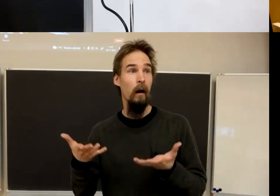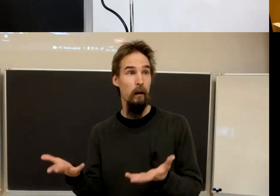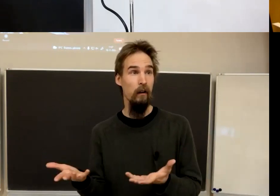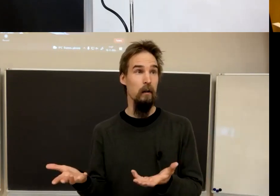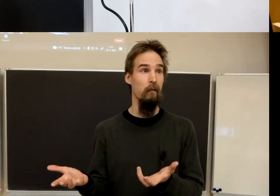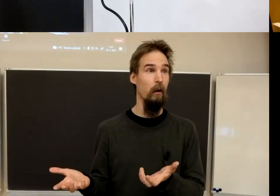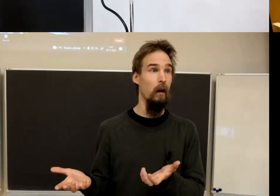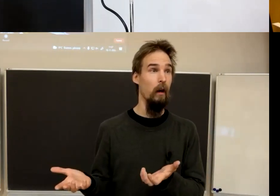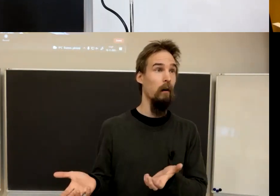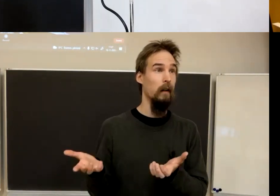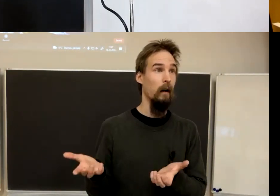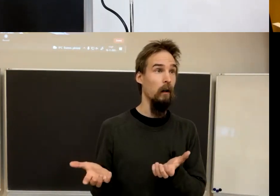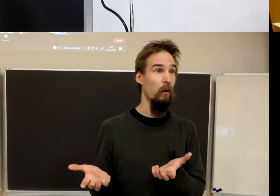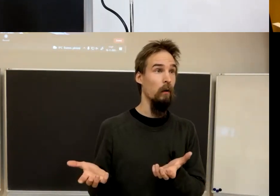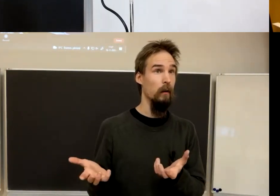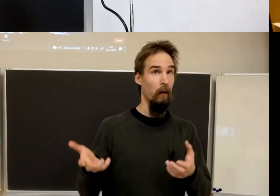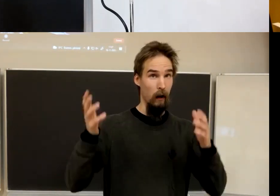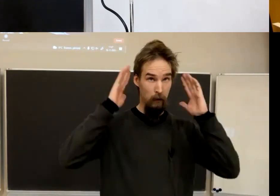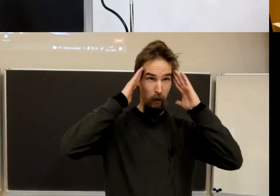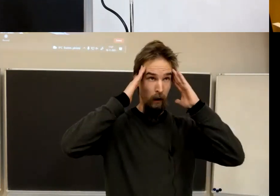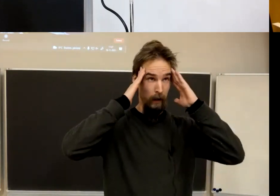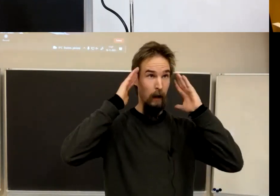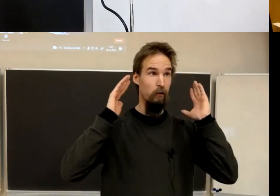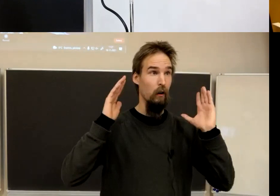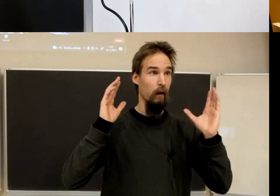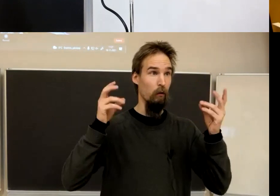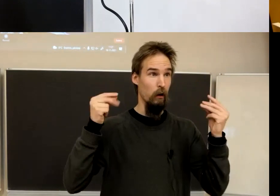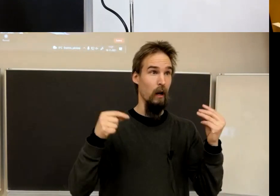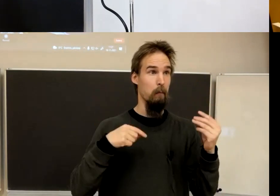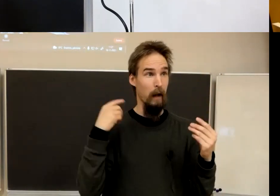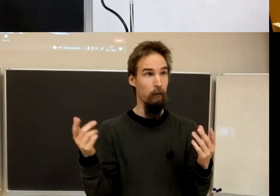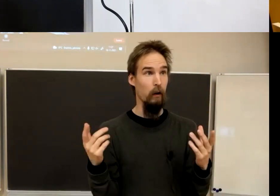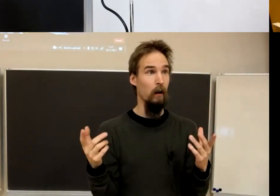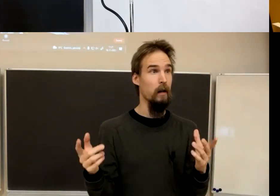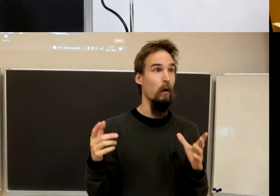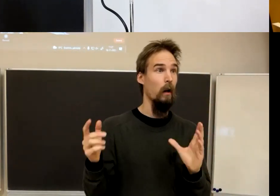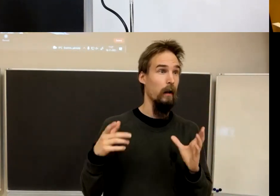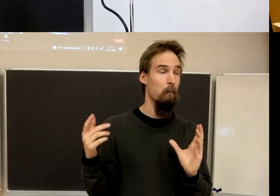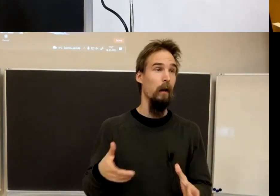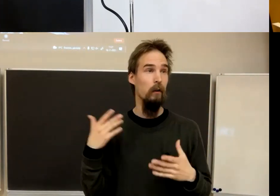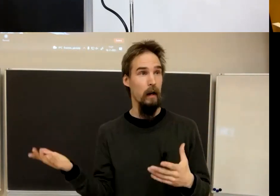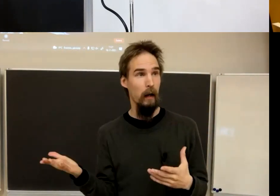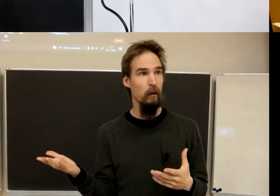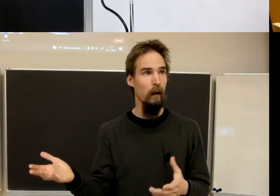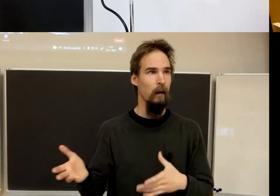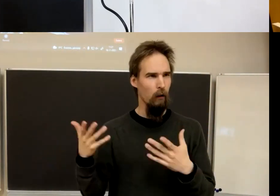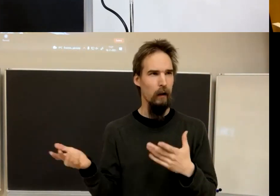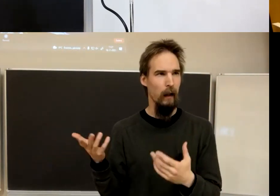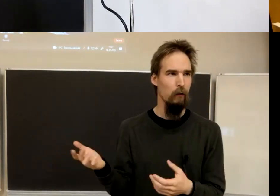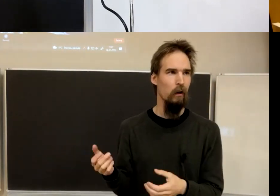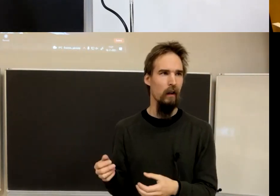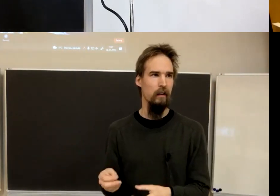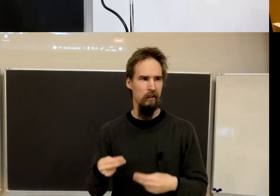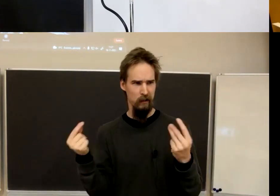tosi paljon ja sitten me voidaan alkaa vetää niin kuin tavallaan tulla kaiken näköisiä oivalluksia, joille me ehkä voidaan attribuoida liian paljon tärkeyttä johonkin